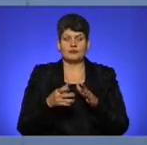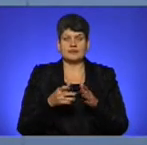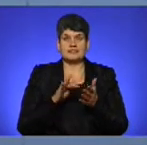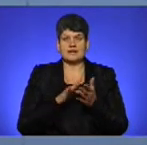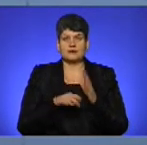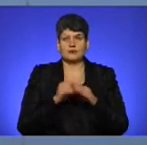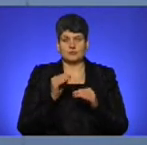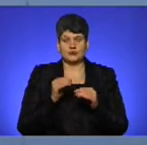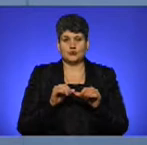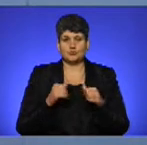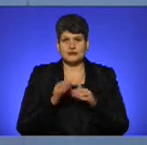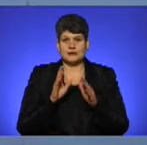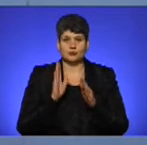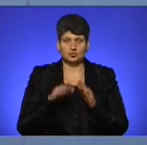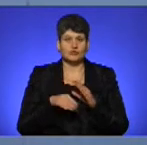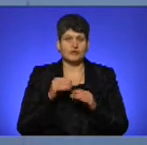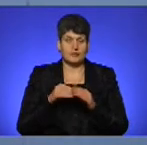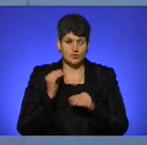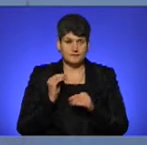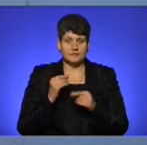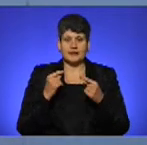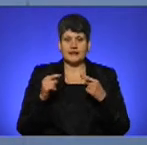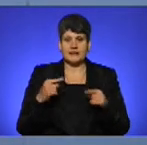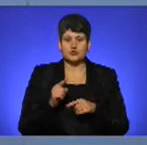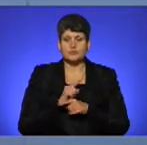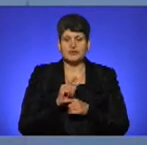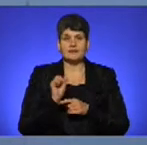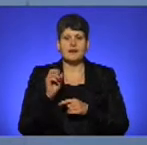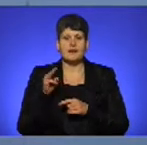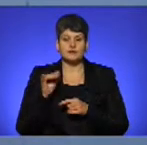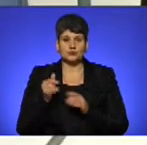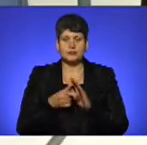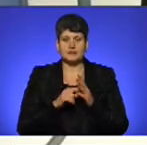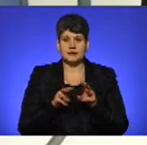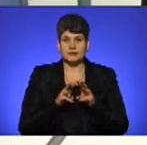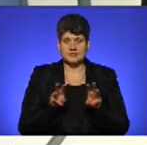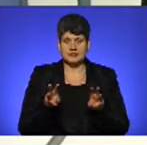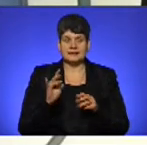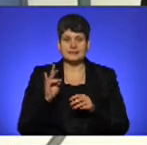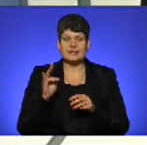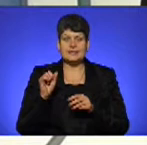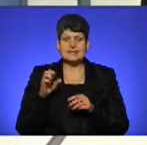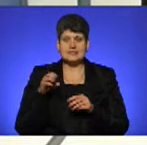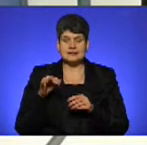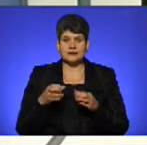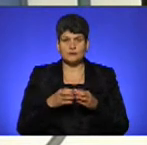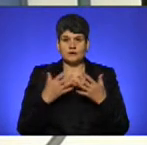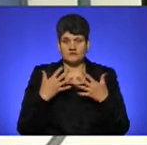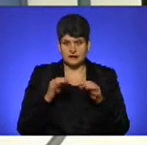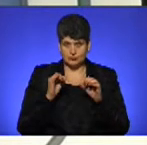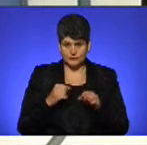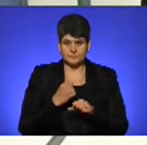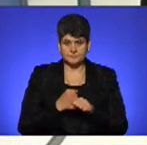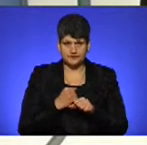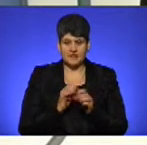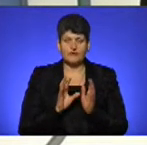комісії, іде на вибори. Крім цього, відповідно іншого нормативного акту Кабінету міністрів, Настасівська громада вже визнана як дієздатна громада і